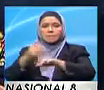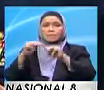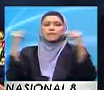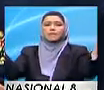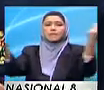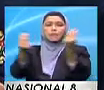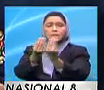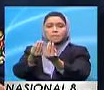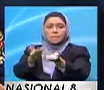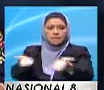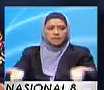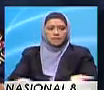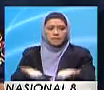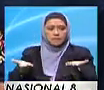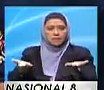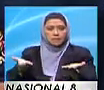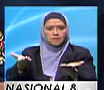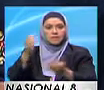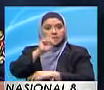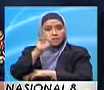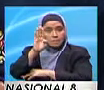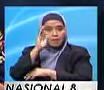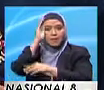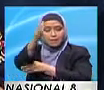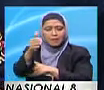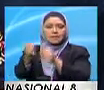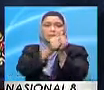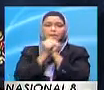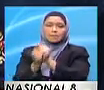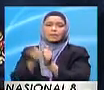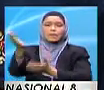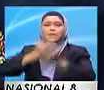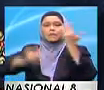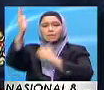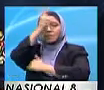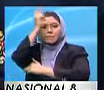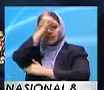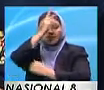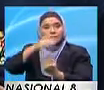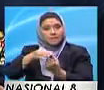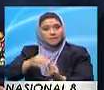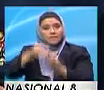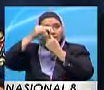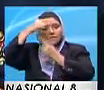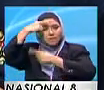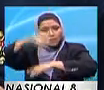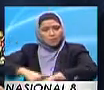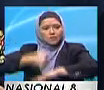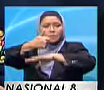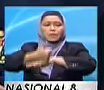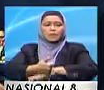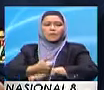masyarakat di terutamanya di Parlimen Sungai Besar akan bersama-sama dengan pihak kerajaan lah, terutamanya untuk